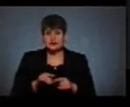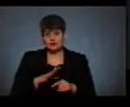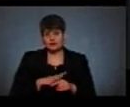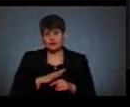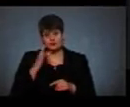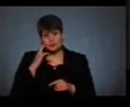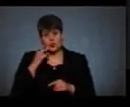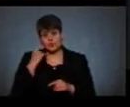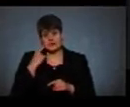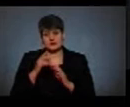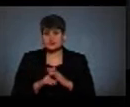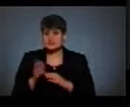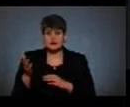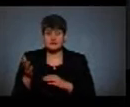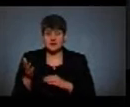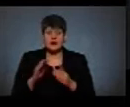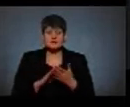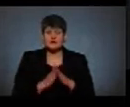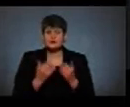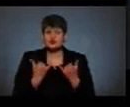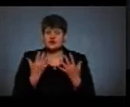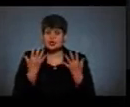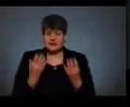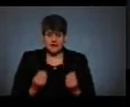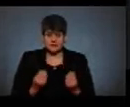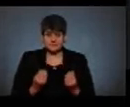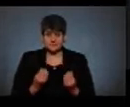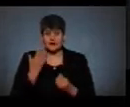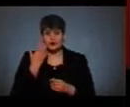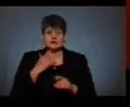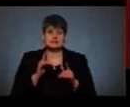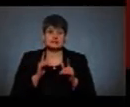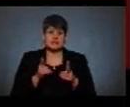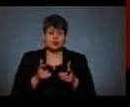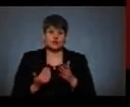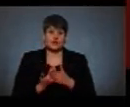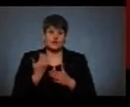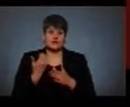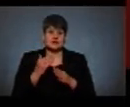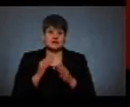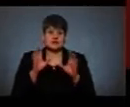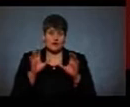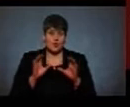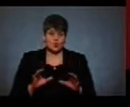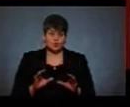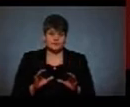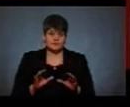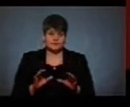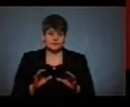церкви. І станом на сьогоднішній день, коли згідно нового законопроекту, нового